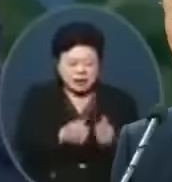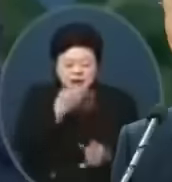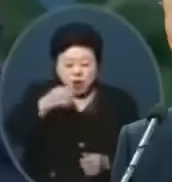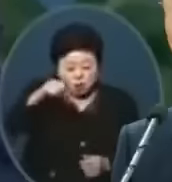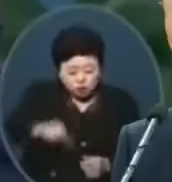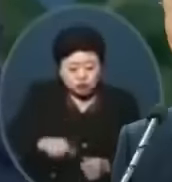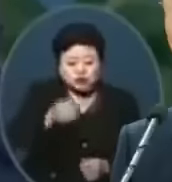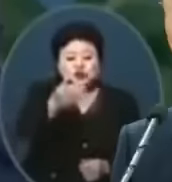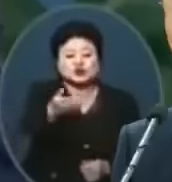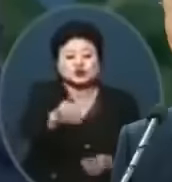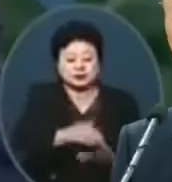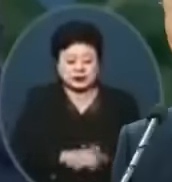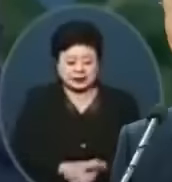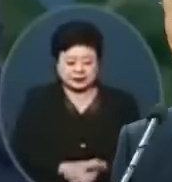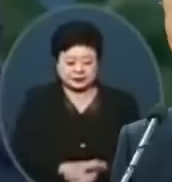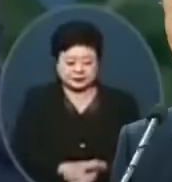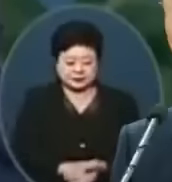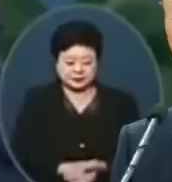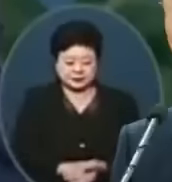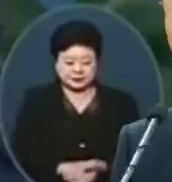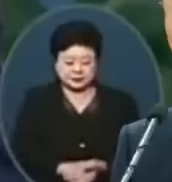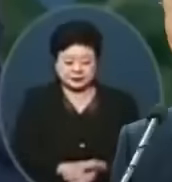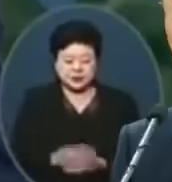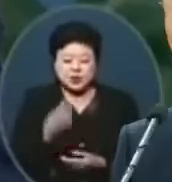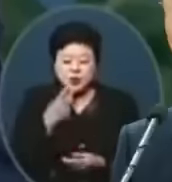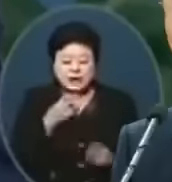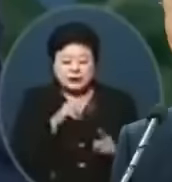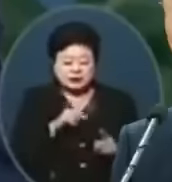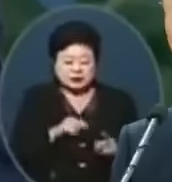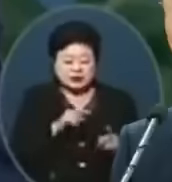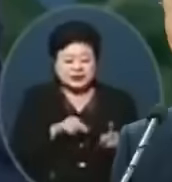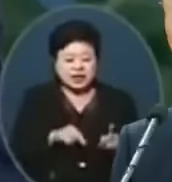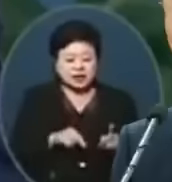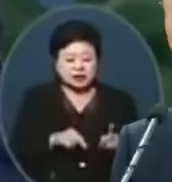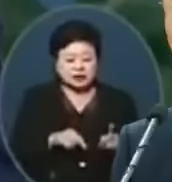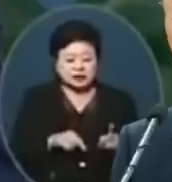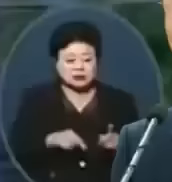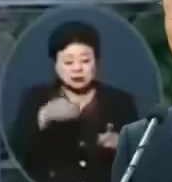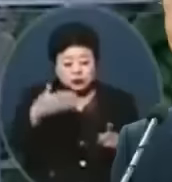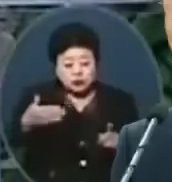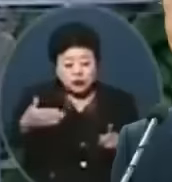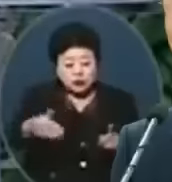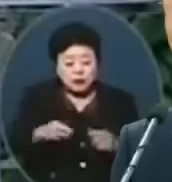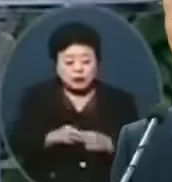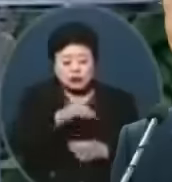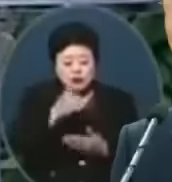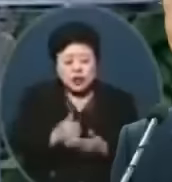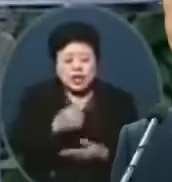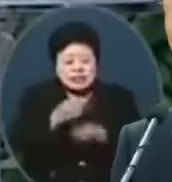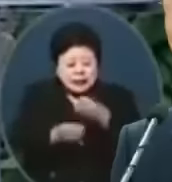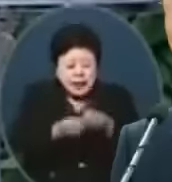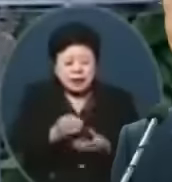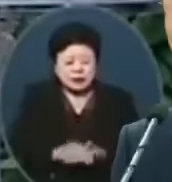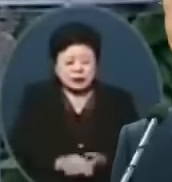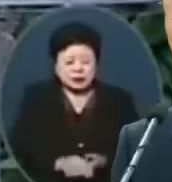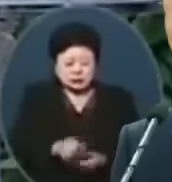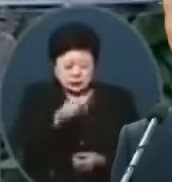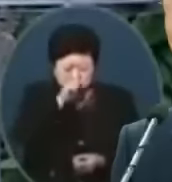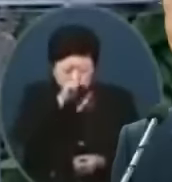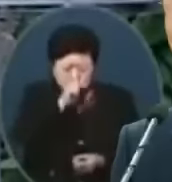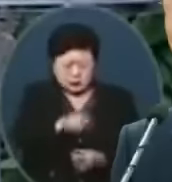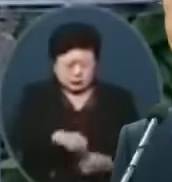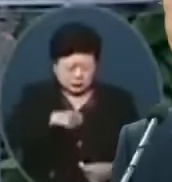저주를 내리신 것입니다. 요한 1서 1장 9절에 보면 만일 우리가 우리 죄를 자백하면 전 미쁘시고